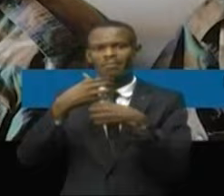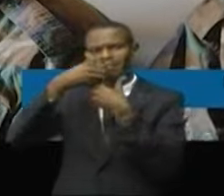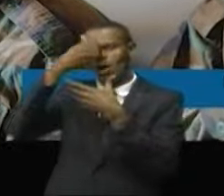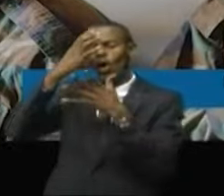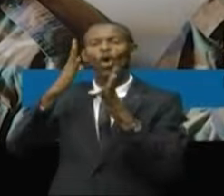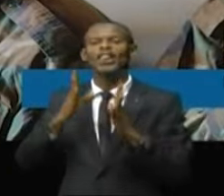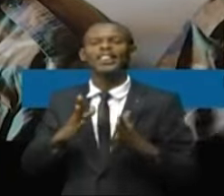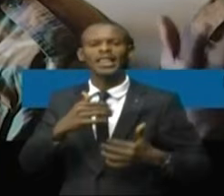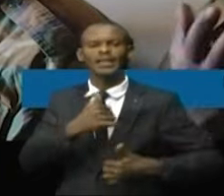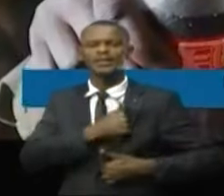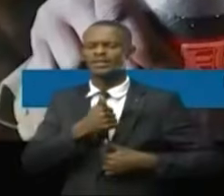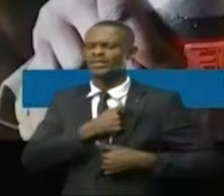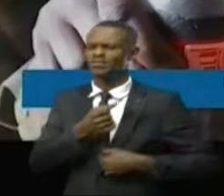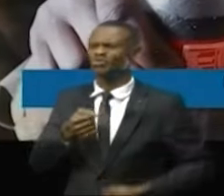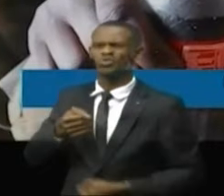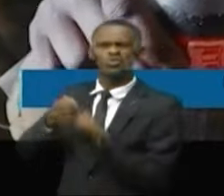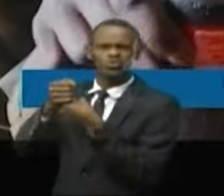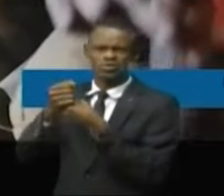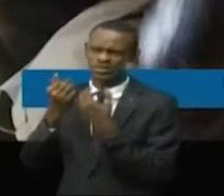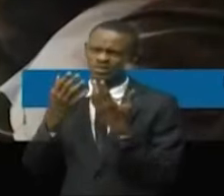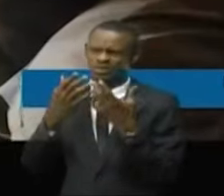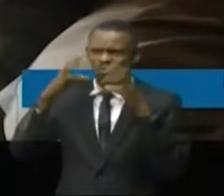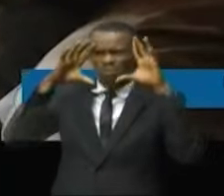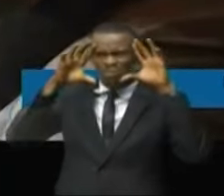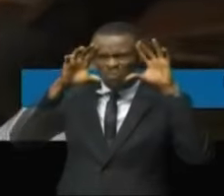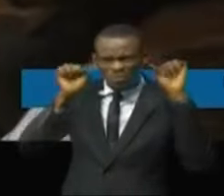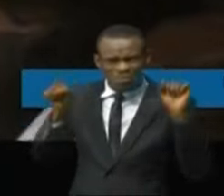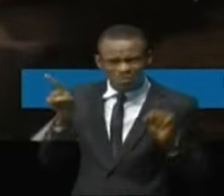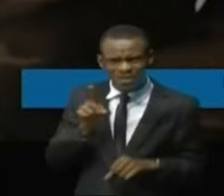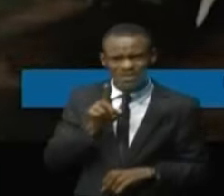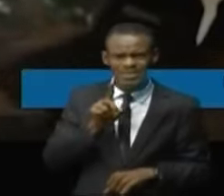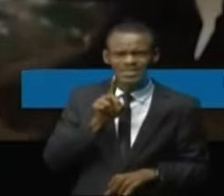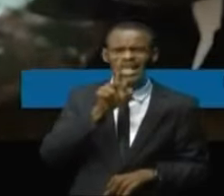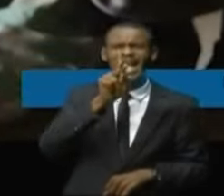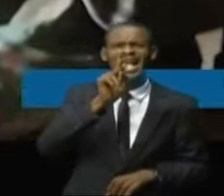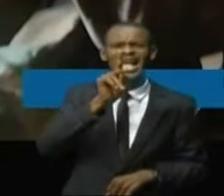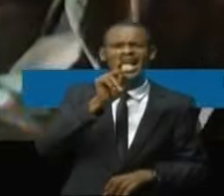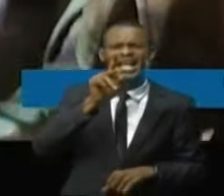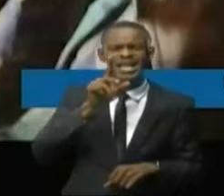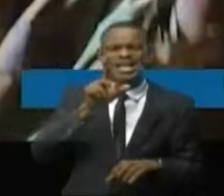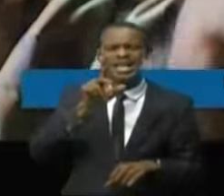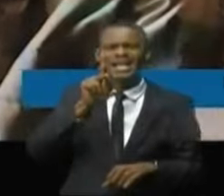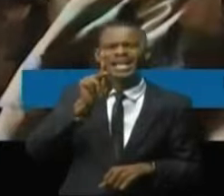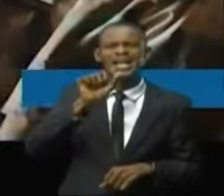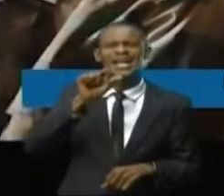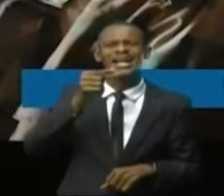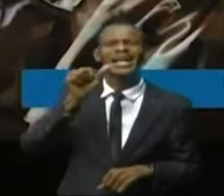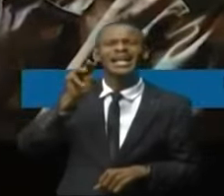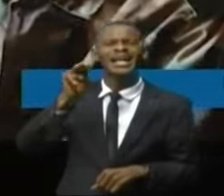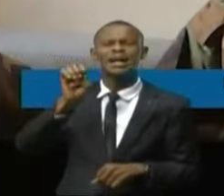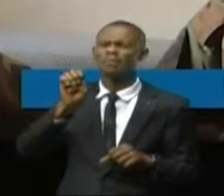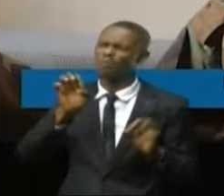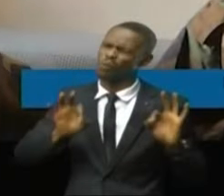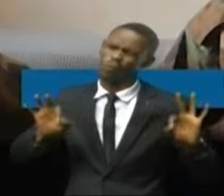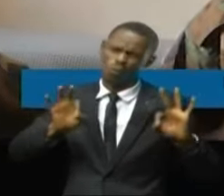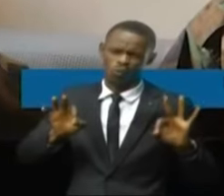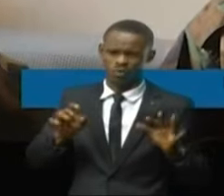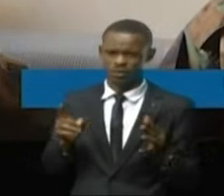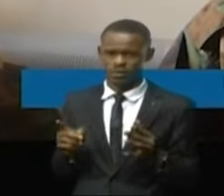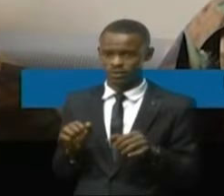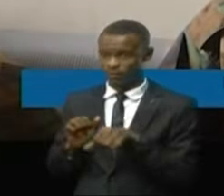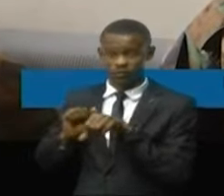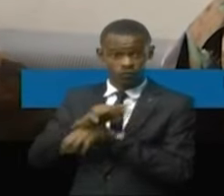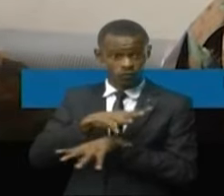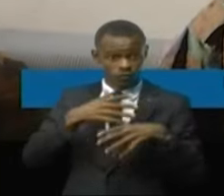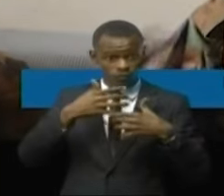aux militaires rwandais de venir piller la richesse du Congo, les minerais, avec la couverture de venir protéger les Tutsis